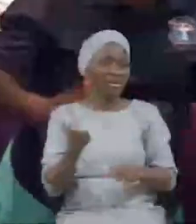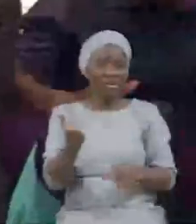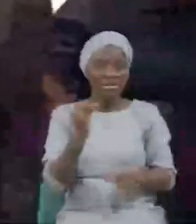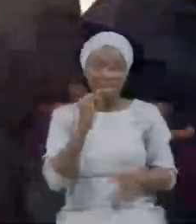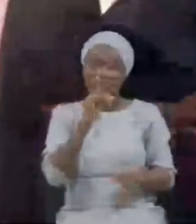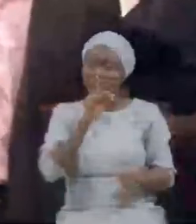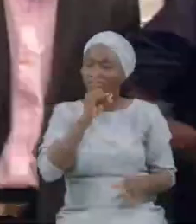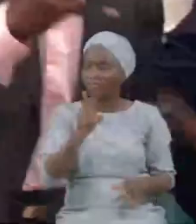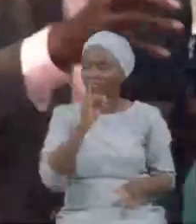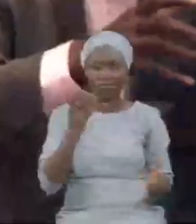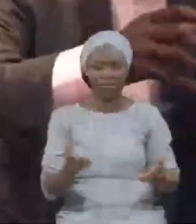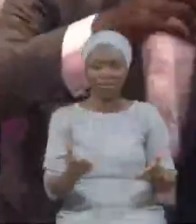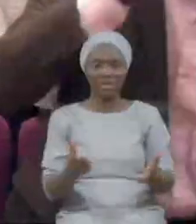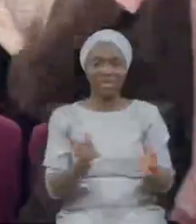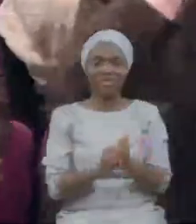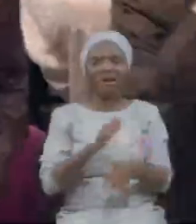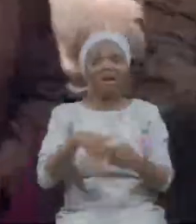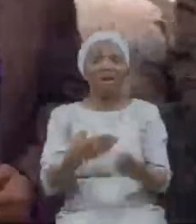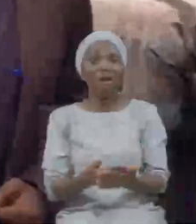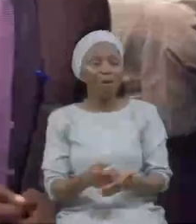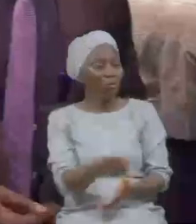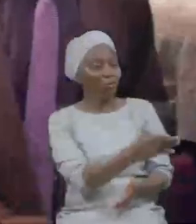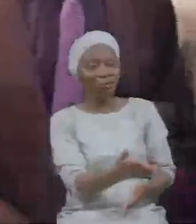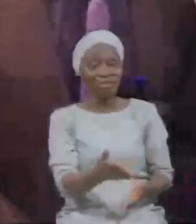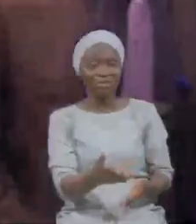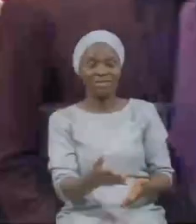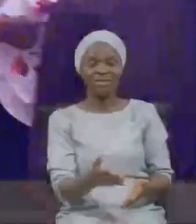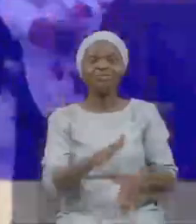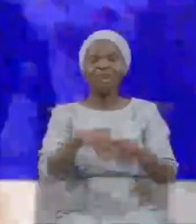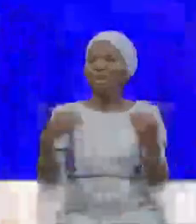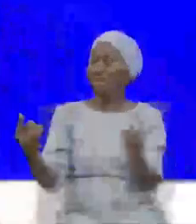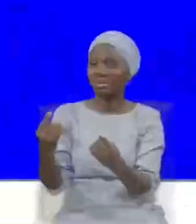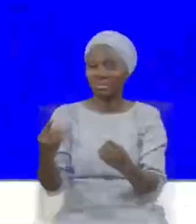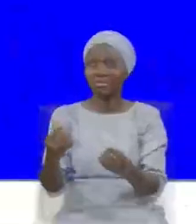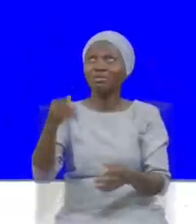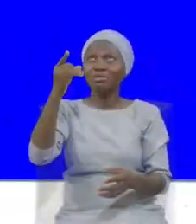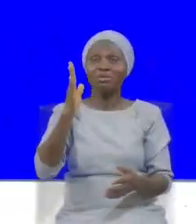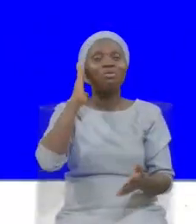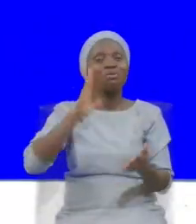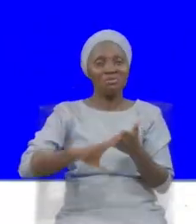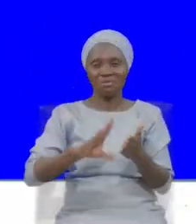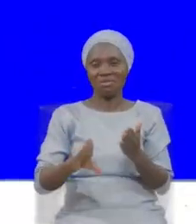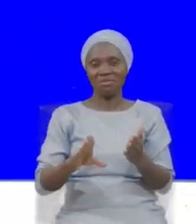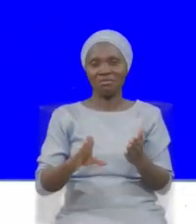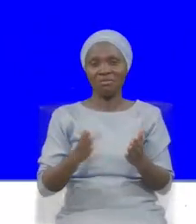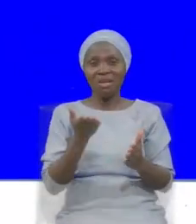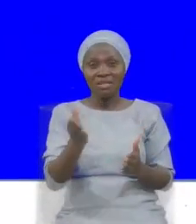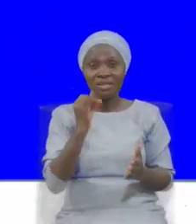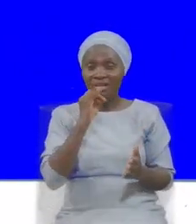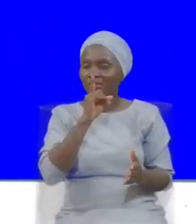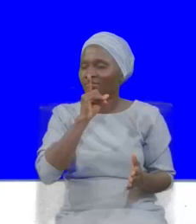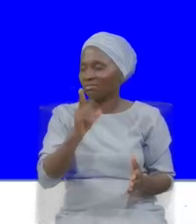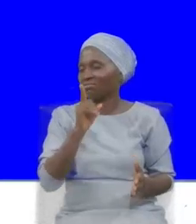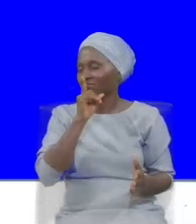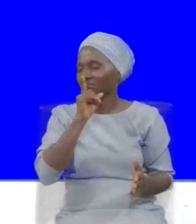Il y a l'assurance ce soir, toutes ces choses sont supprimées et les péchés pardonnés. Il y a l'assurance